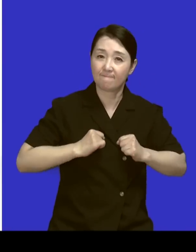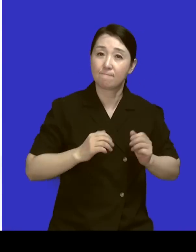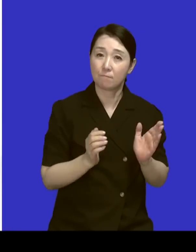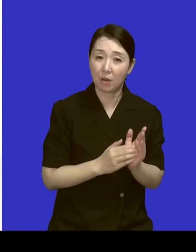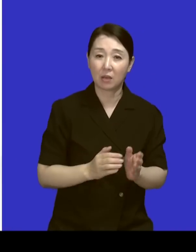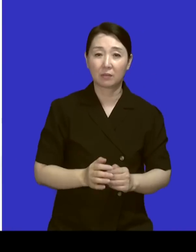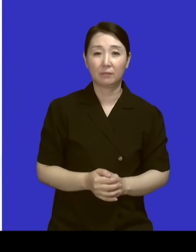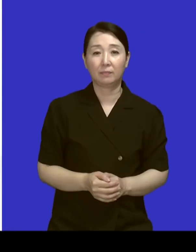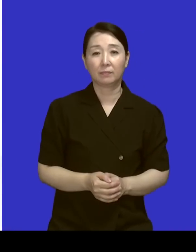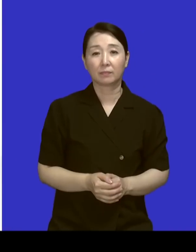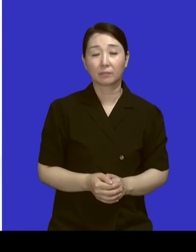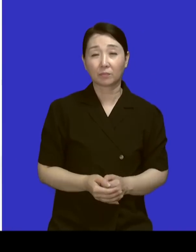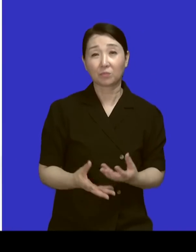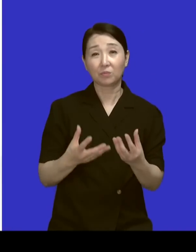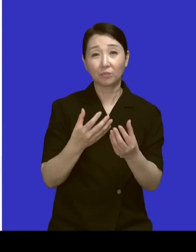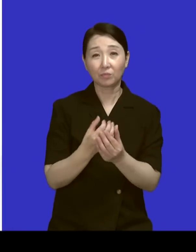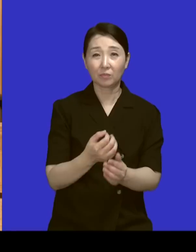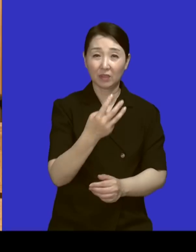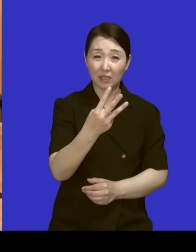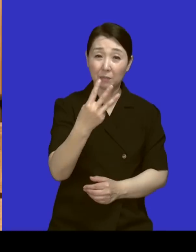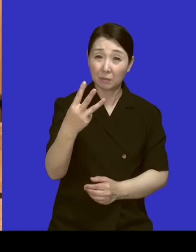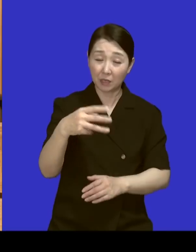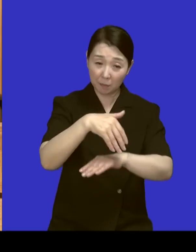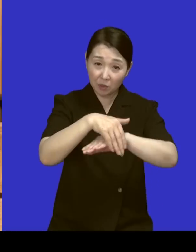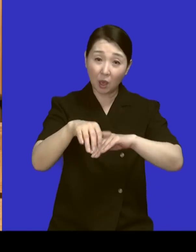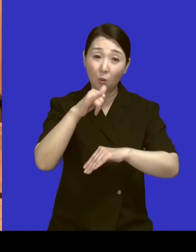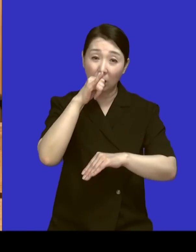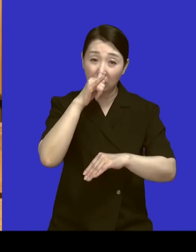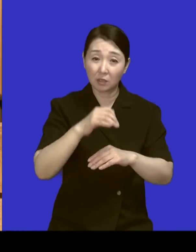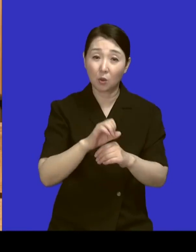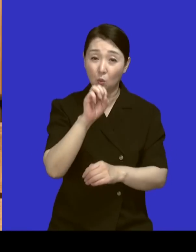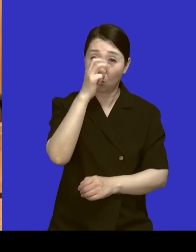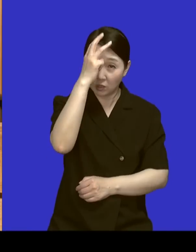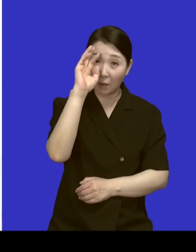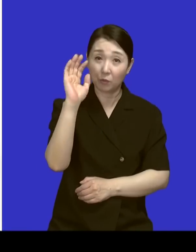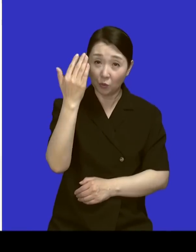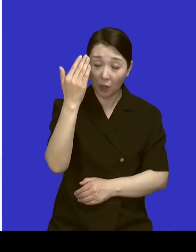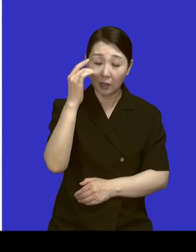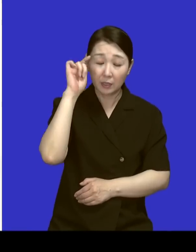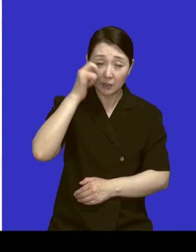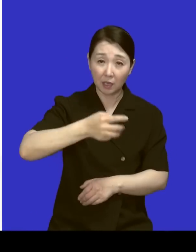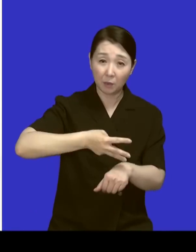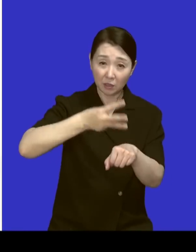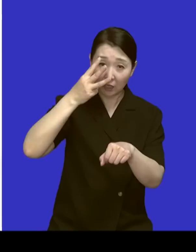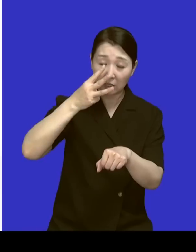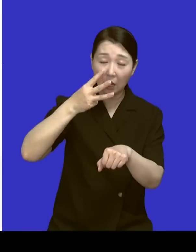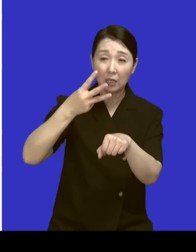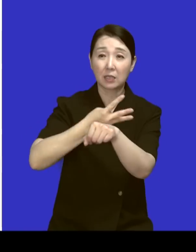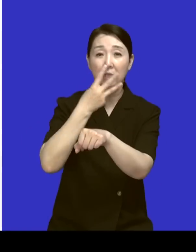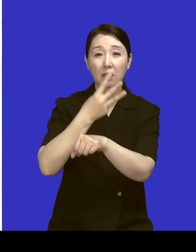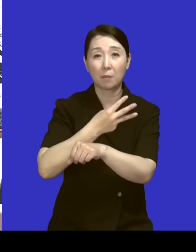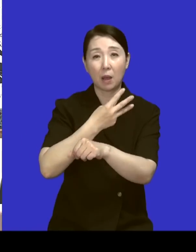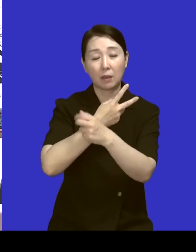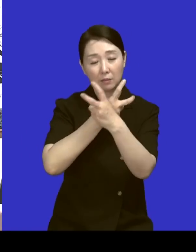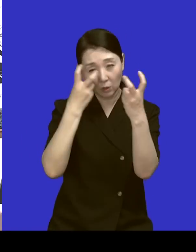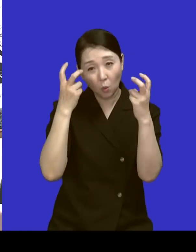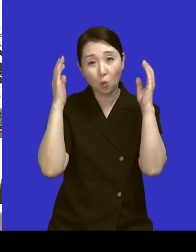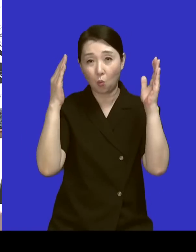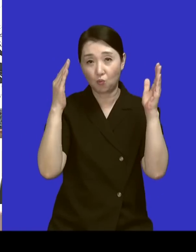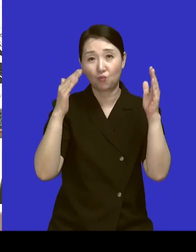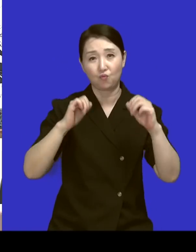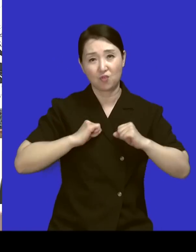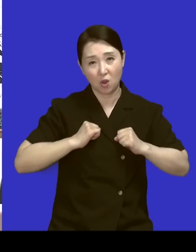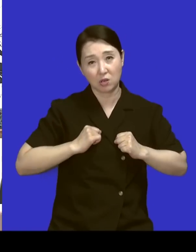그래서 뭐 예를 들어서 333 작전도 세웠어요. 그게 뭐예요? 고3이 되어서 네. 새벽 3시에 3시간만 자고 공부하는 것.